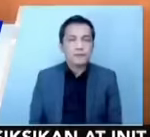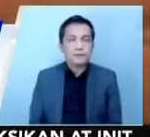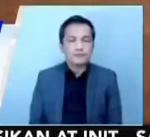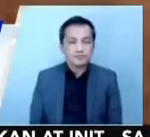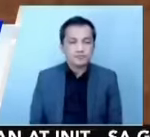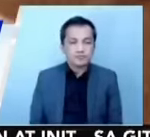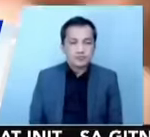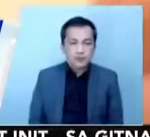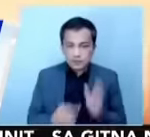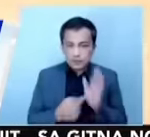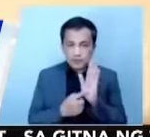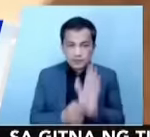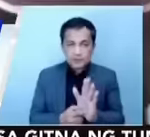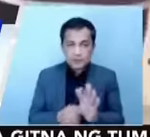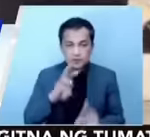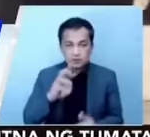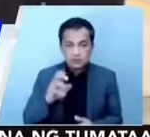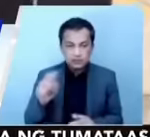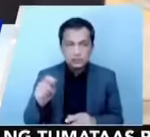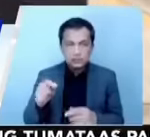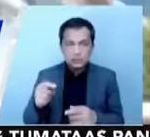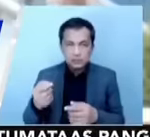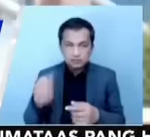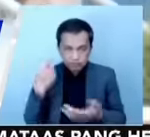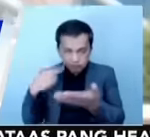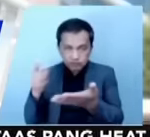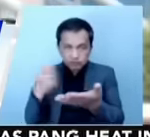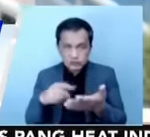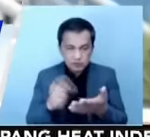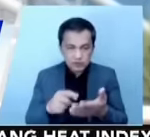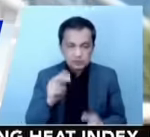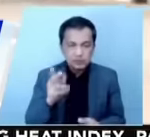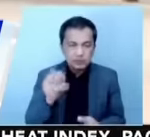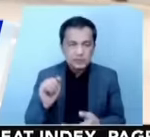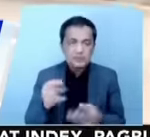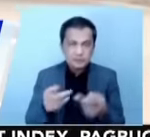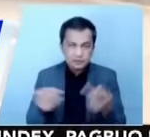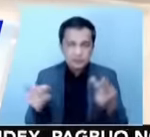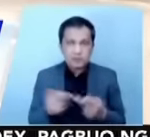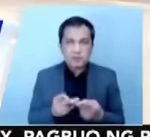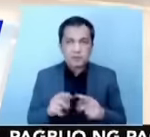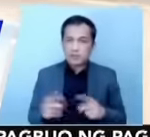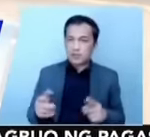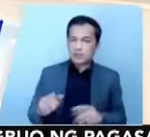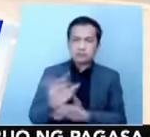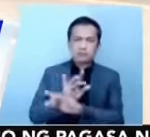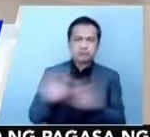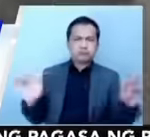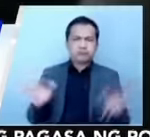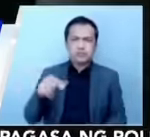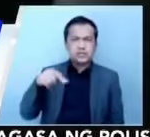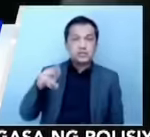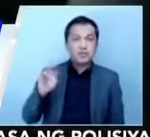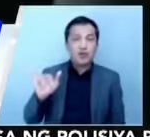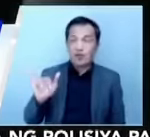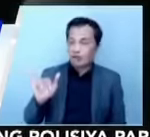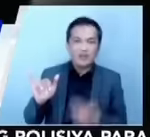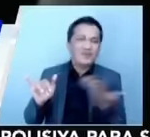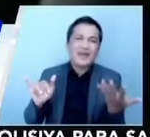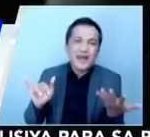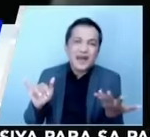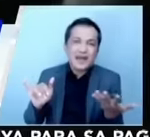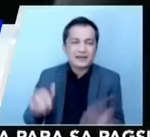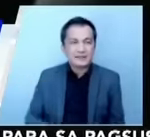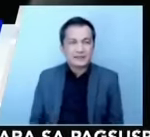Pagkapakita ng warrant ay hinalughog na ng NBI ang lugar. Pero walang Quiboloy na namataan. Pinuntahan din